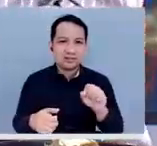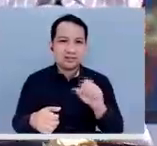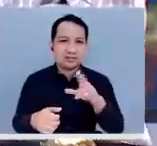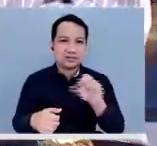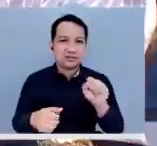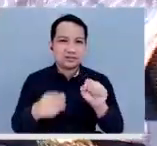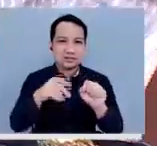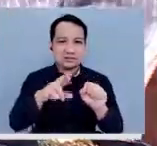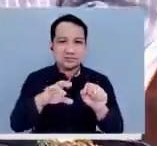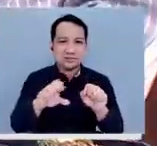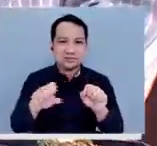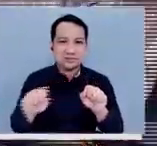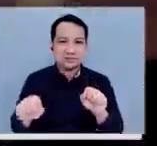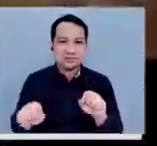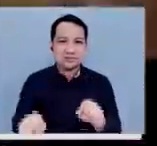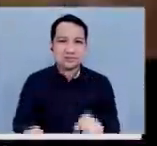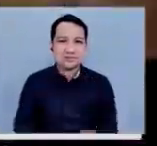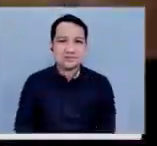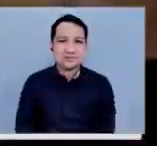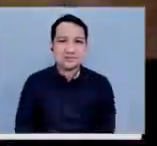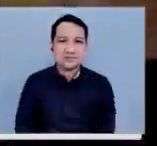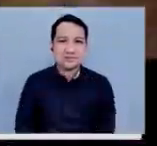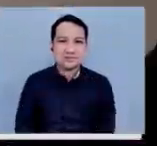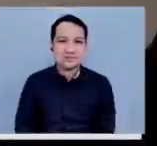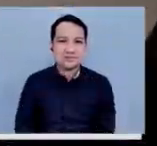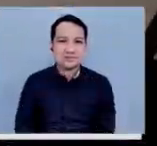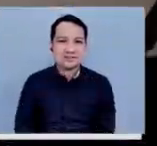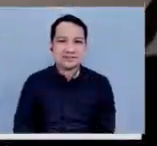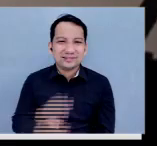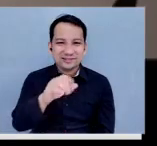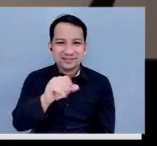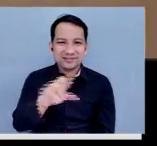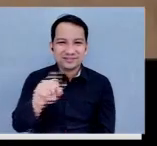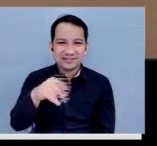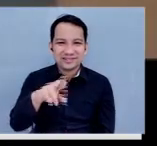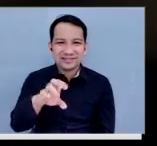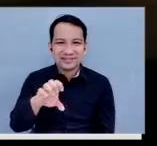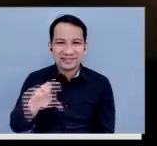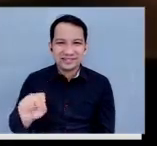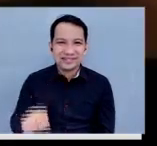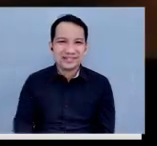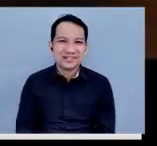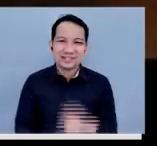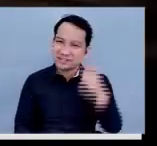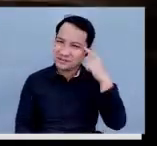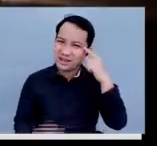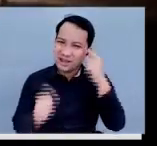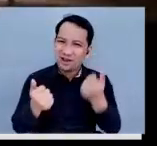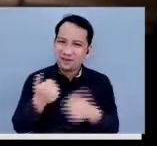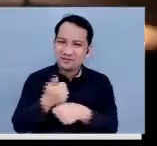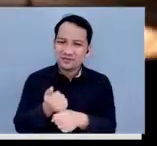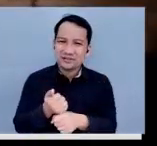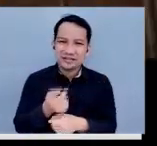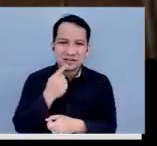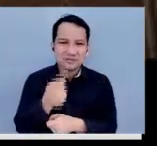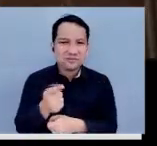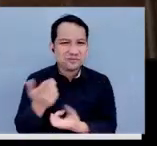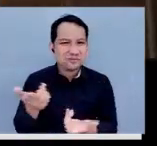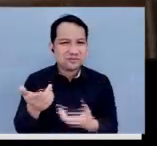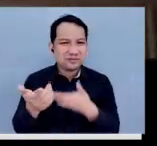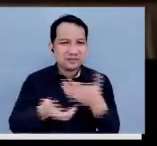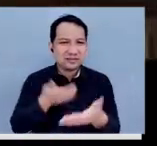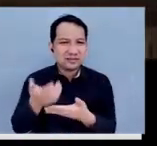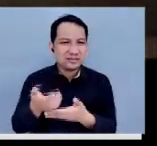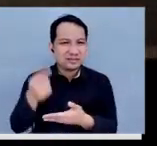Yes, alam mo, curious ako. Basta yun ah! Basta sushi pares ah! Curious ako, paano niya kaya naiisip yung twist? Ano yung process mo para isipan